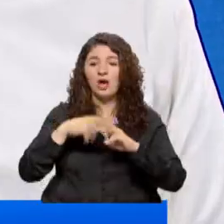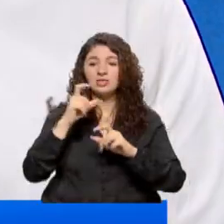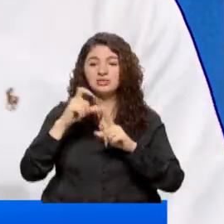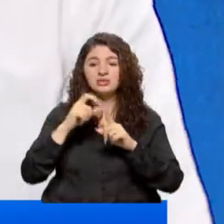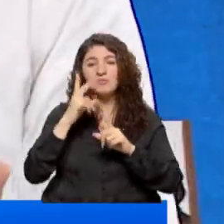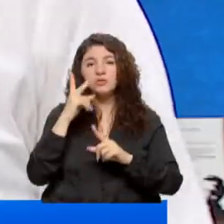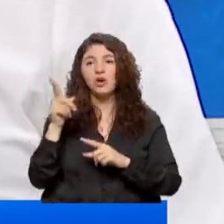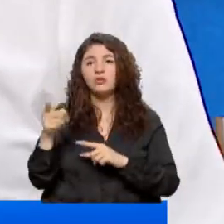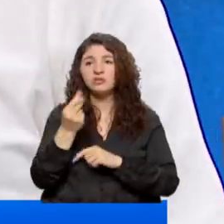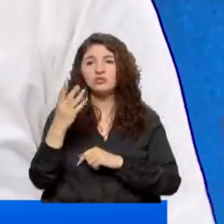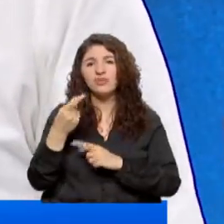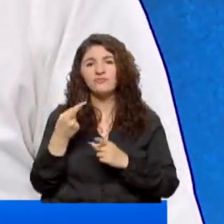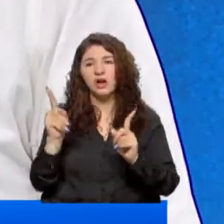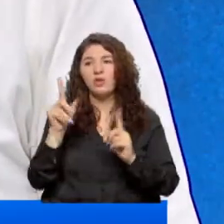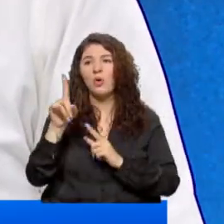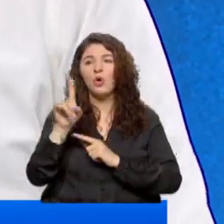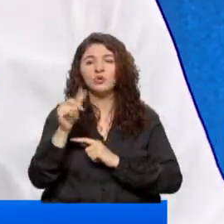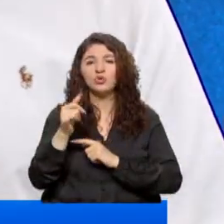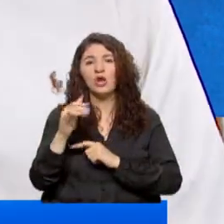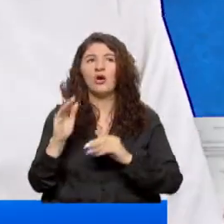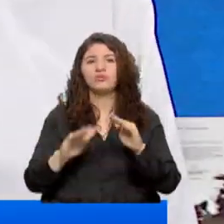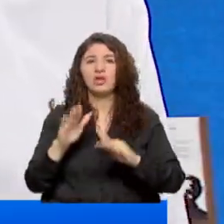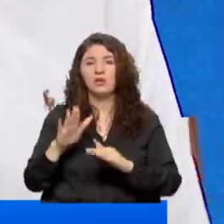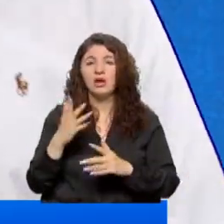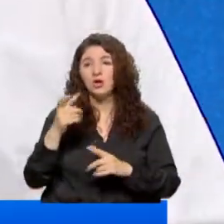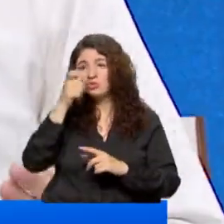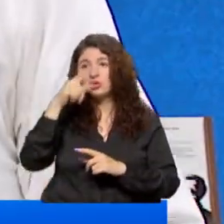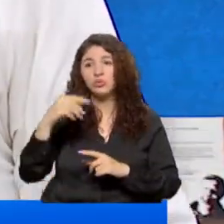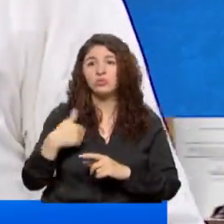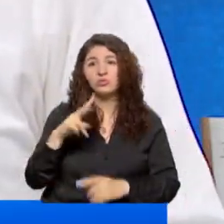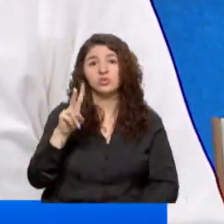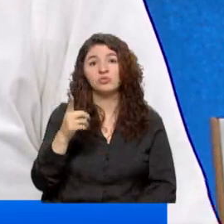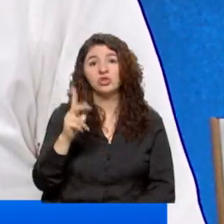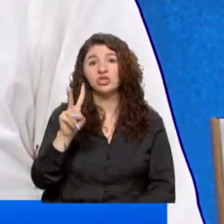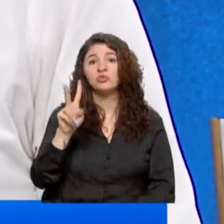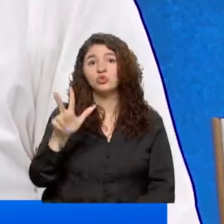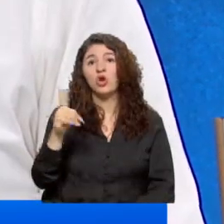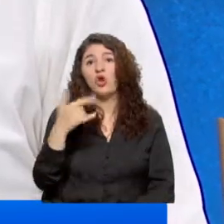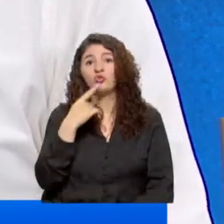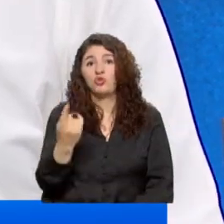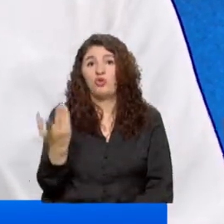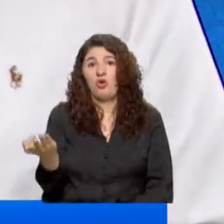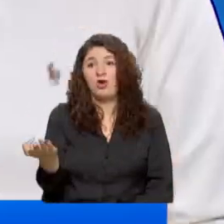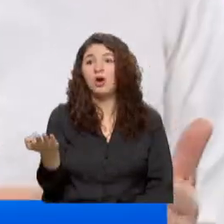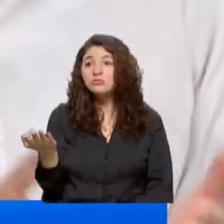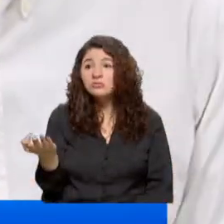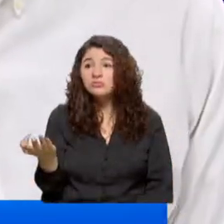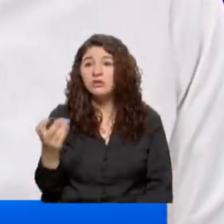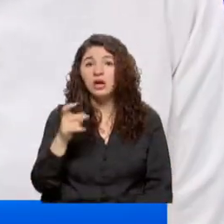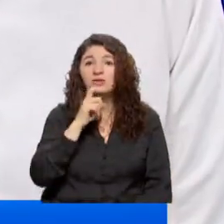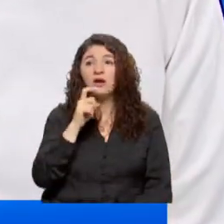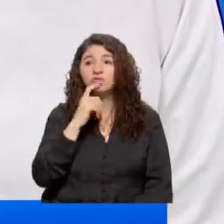bakıyorsunuz orada rakam çok farklı 10 kilogram mertebelerini Türk 23 kilogram mertebelerinde bir rakam ortaya koyuyor ve